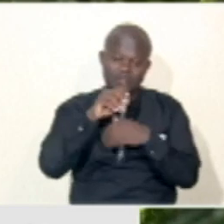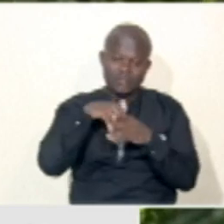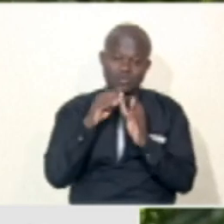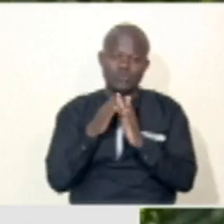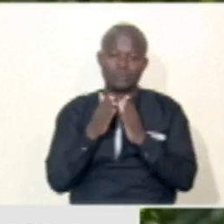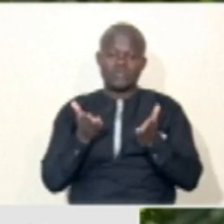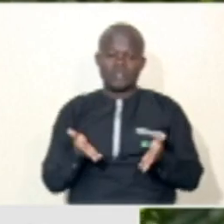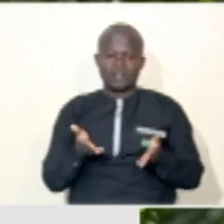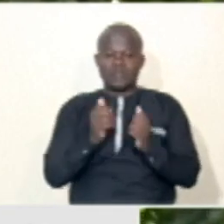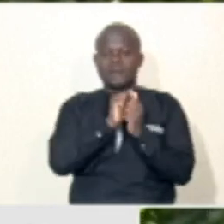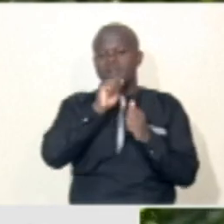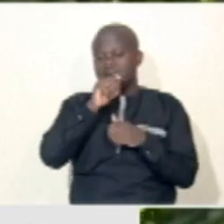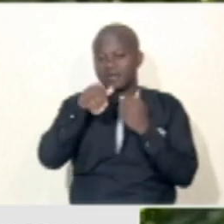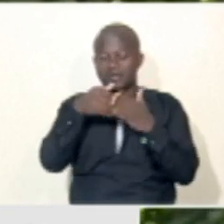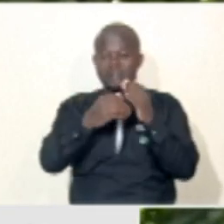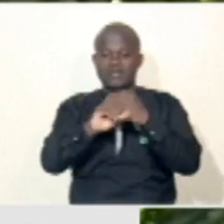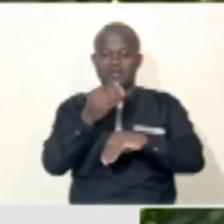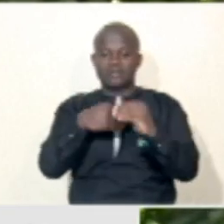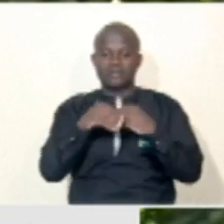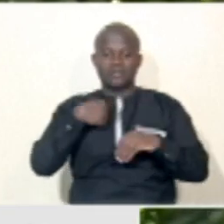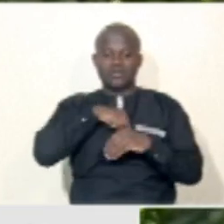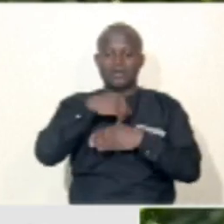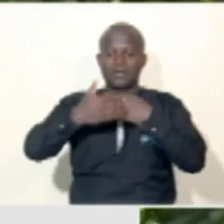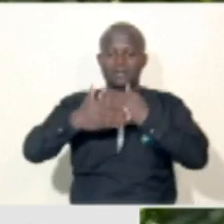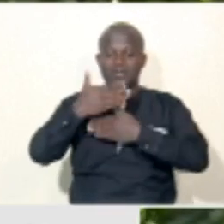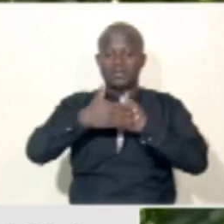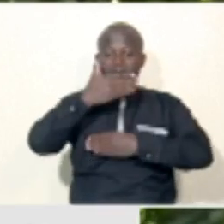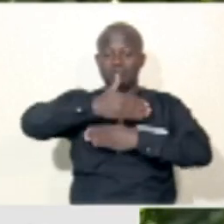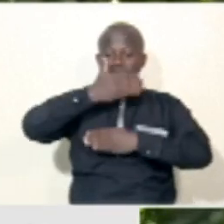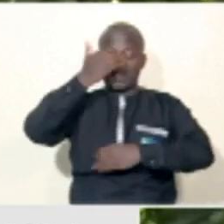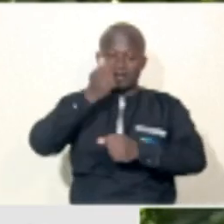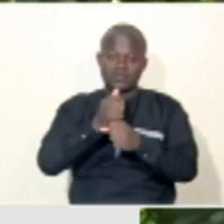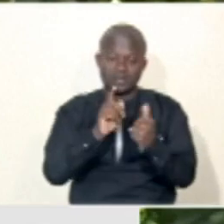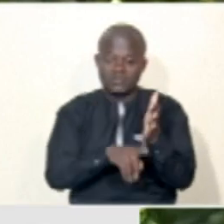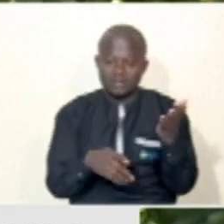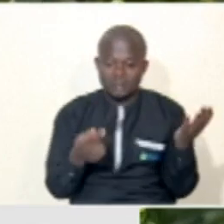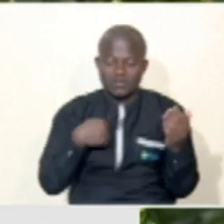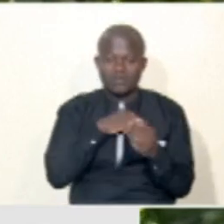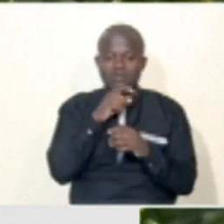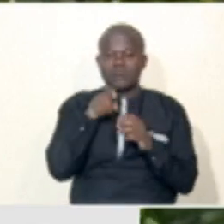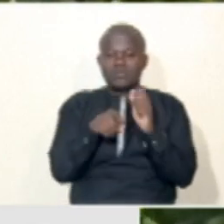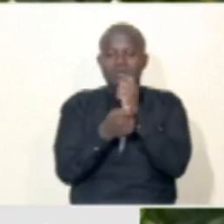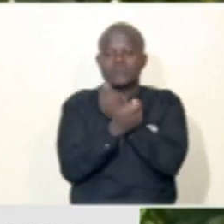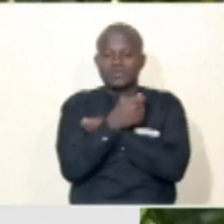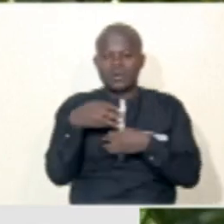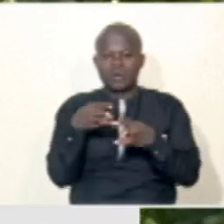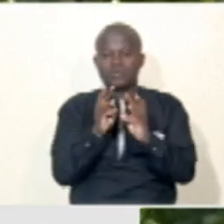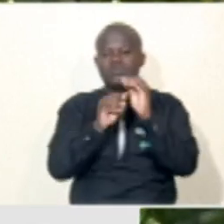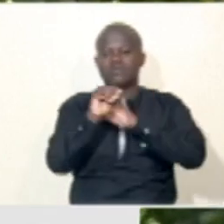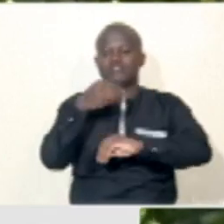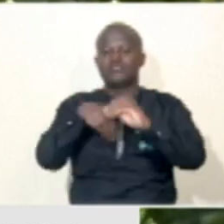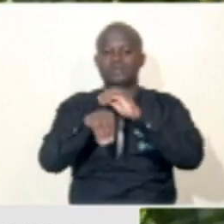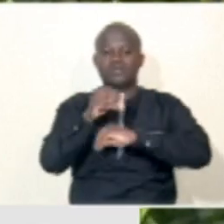mujyi n'abandi n'abacuruzi. Twegereye imipaka tugize gute twakagombye guhindura uburyo